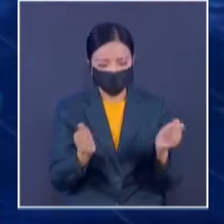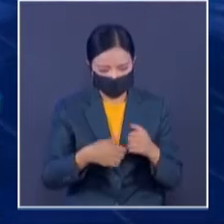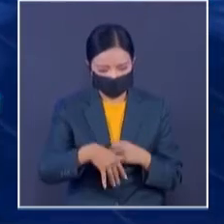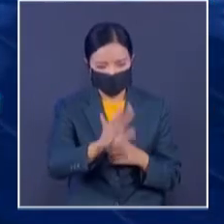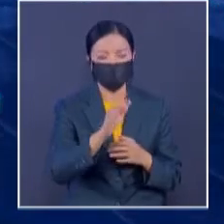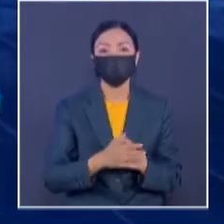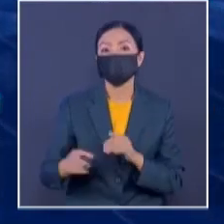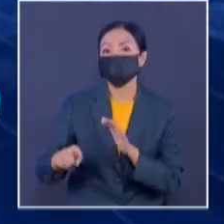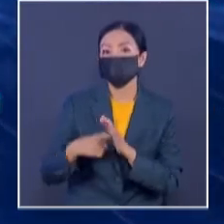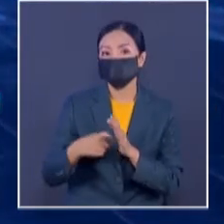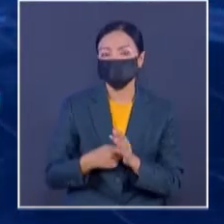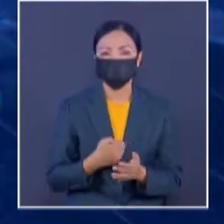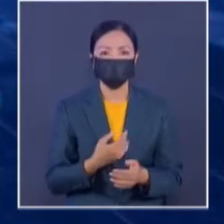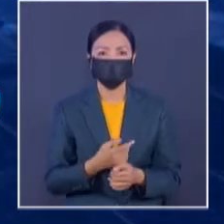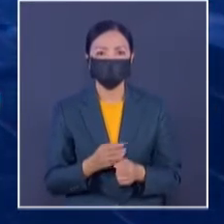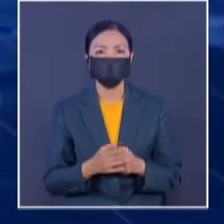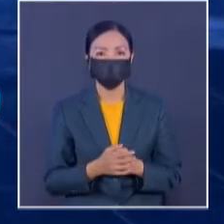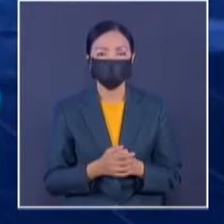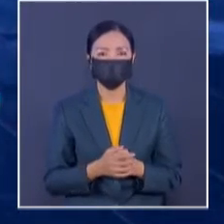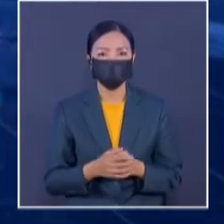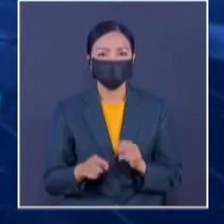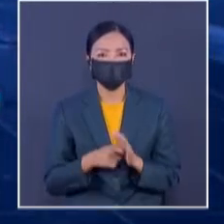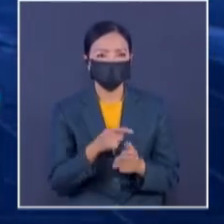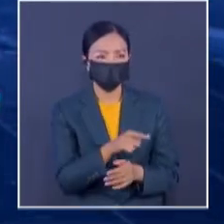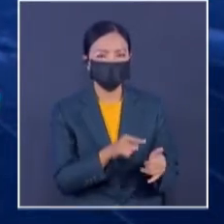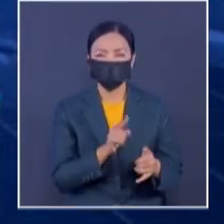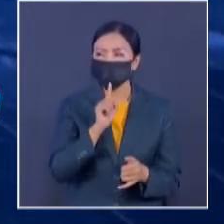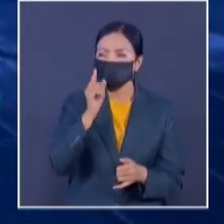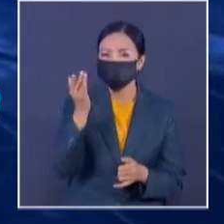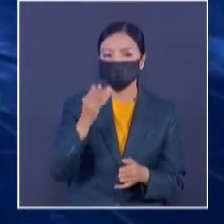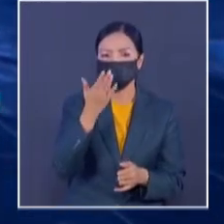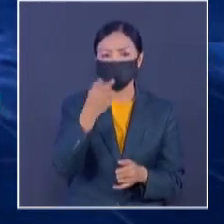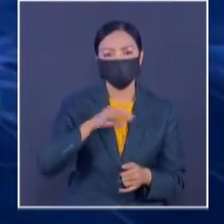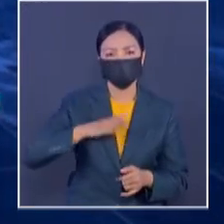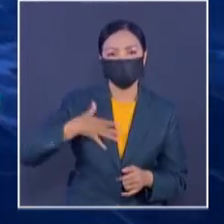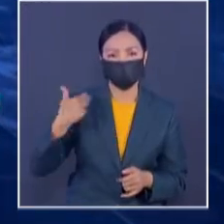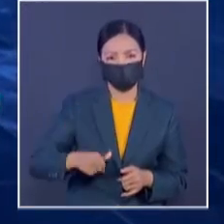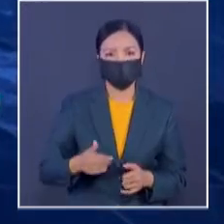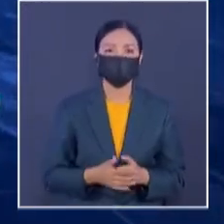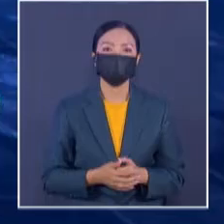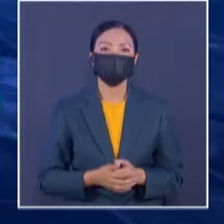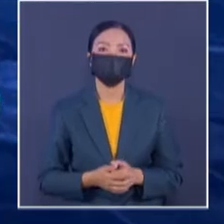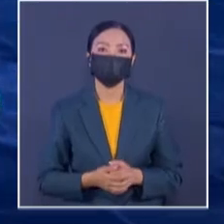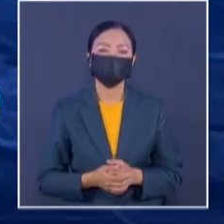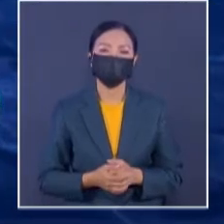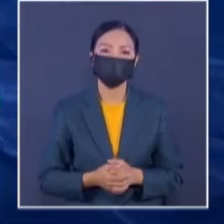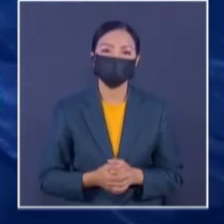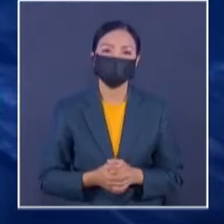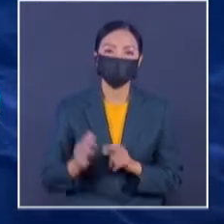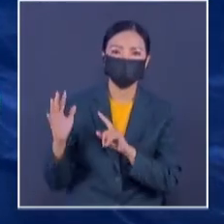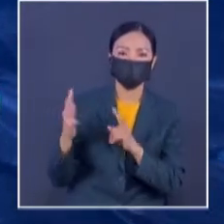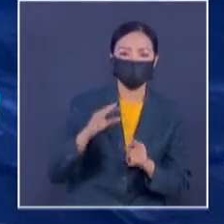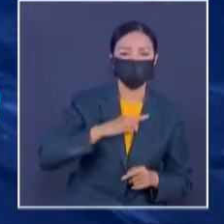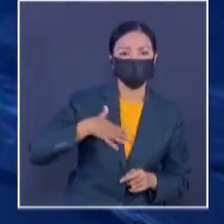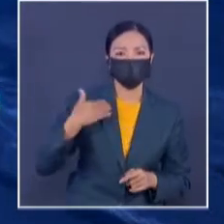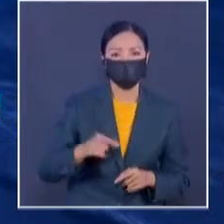ส่วนสาเหตุที่มีการร้องเรียนคาดว่าเจ้าตัวหรือนายต้อมเนี่ยอาจจะไม่พอใจตำรวจอยู่ก่อนนะครับ มากระทำเขาแบบนี้เนี่ยเ